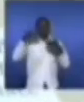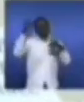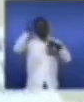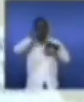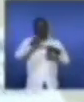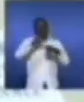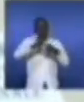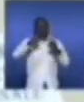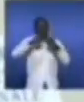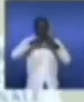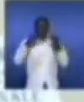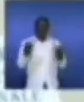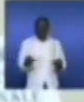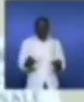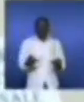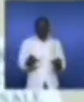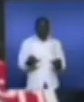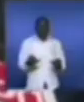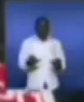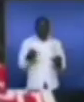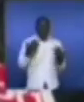d'actualité. Aujourd'hui,